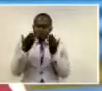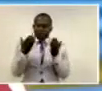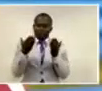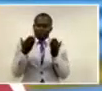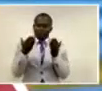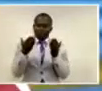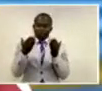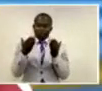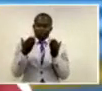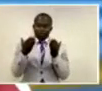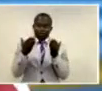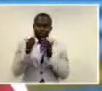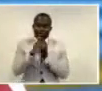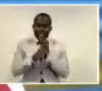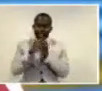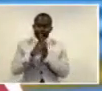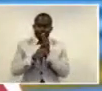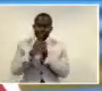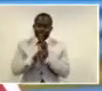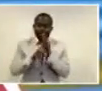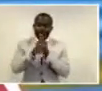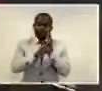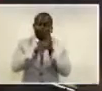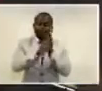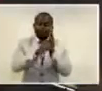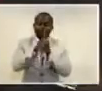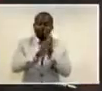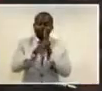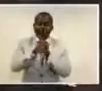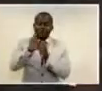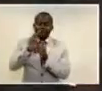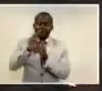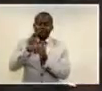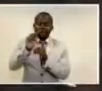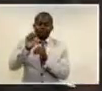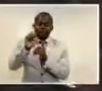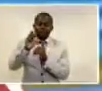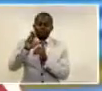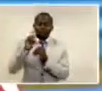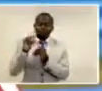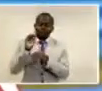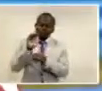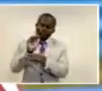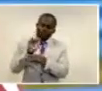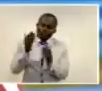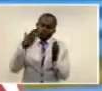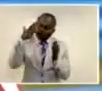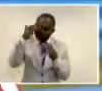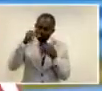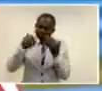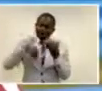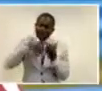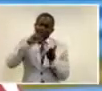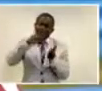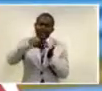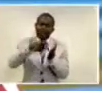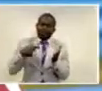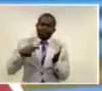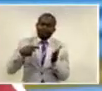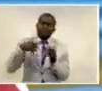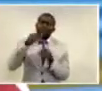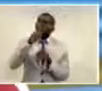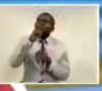bande? Mbo akarere. Akarere ka Karutsiro. Tukababaza ati mbese kubera iki twebwe tutishyurwa